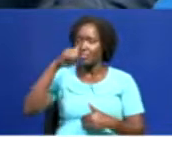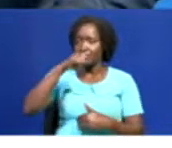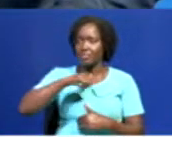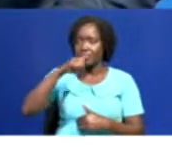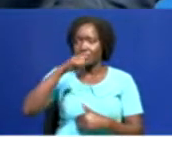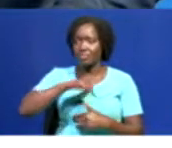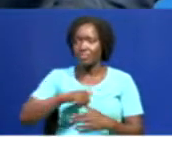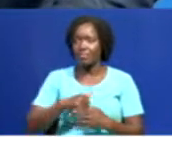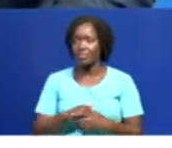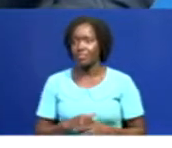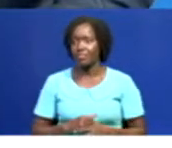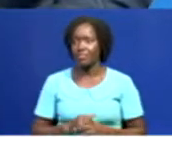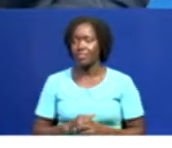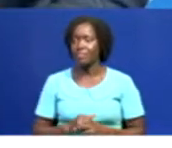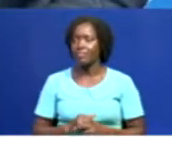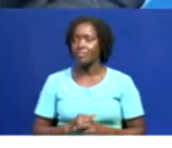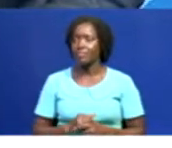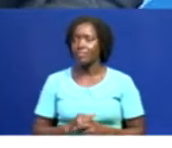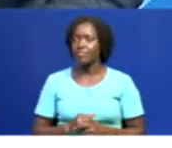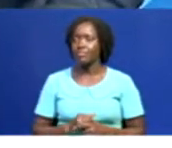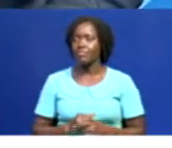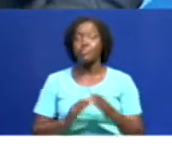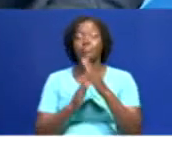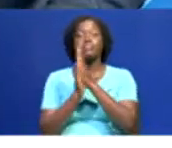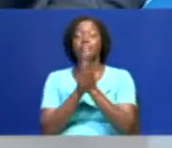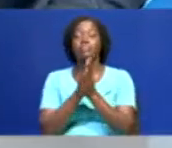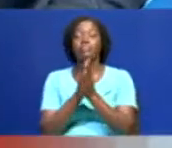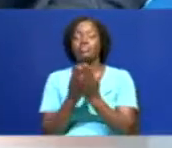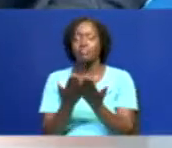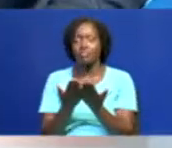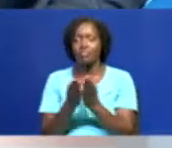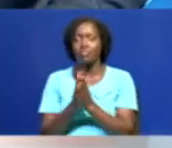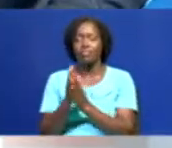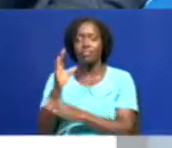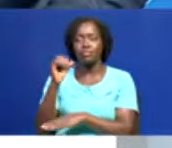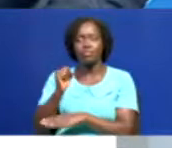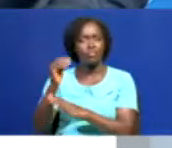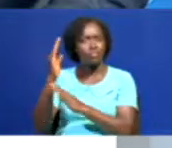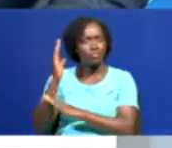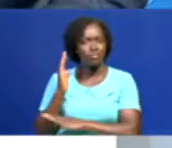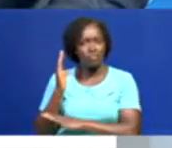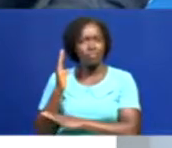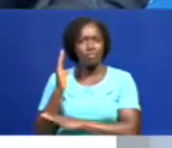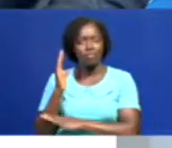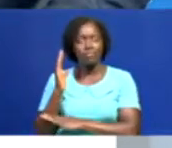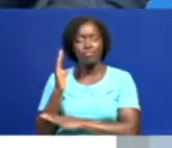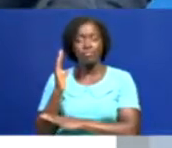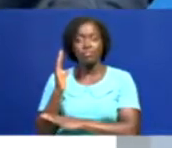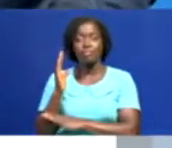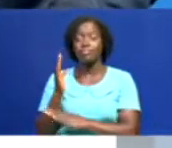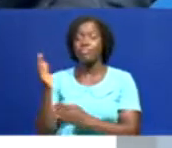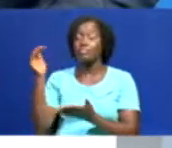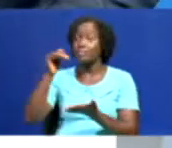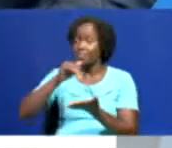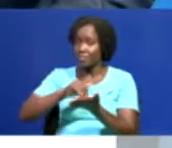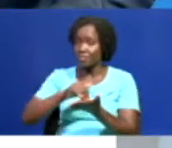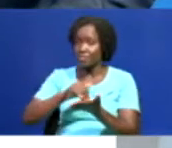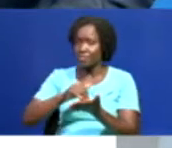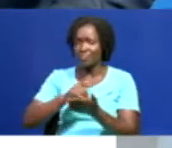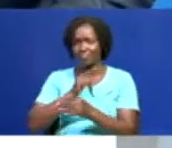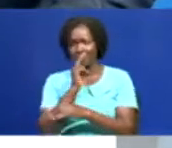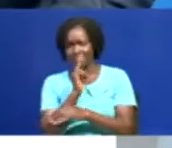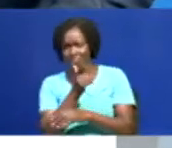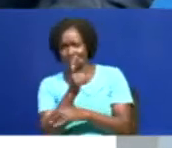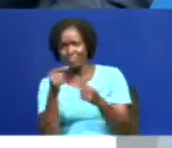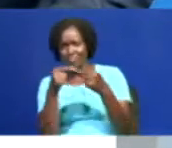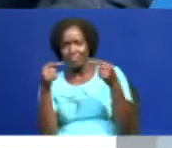Ni Lensa Odingo. Taarifa kuu ni kwamba waziri wa usalama profesa Kithure Kindiki kwa mara nyingine ameuonya